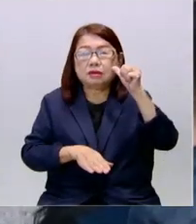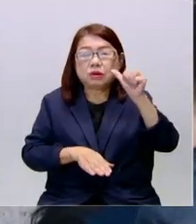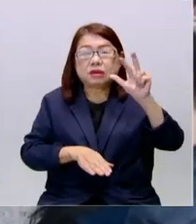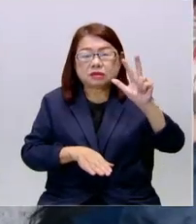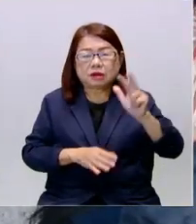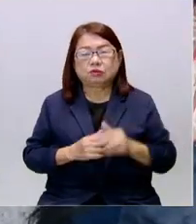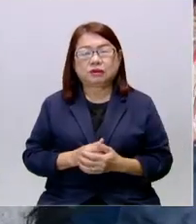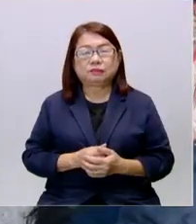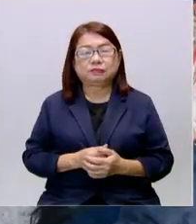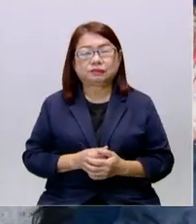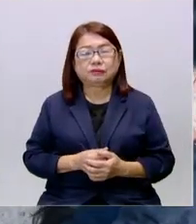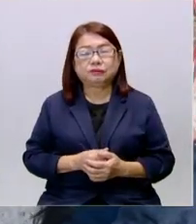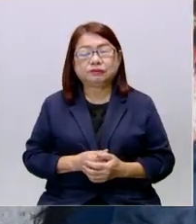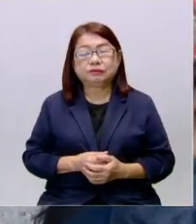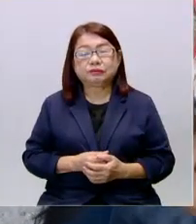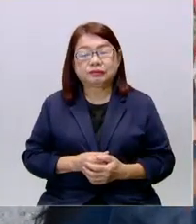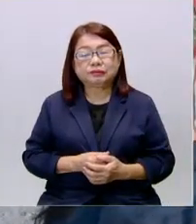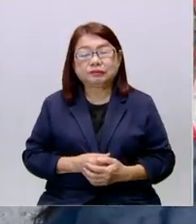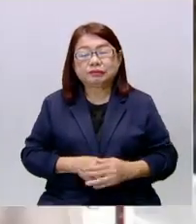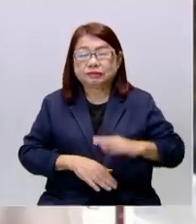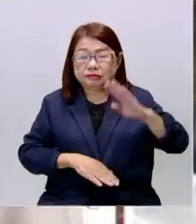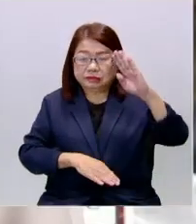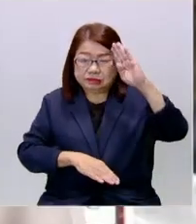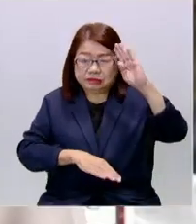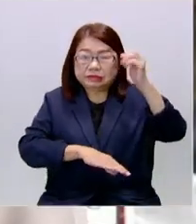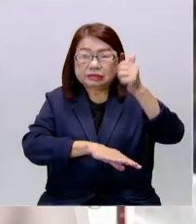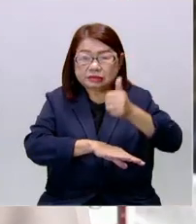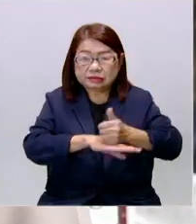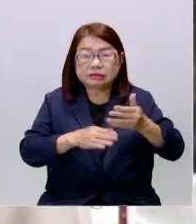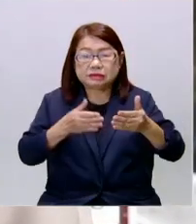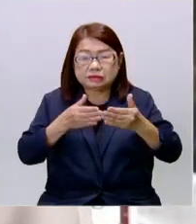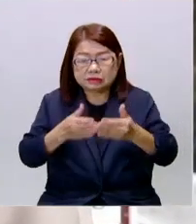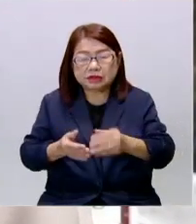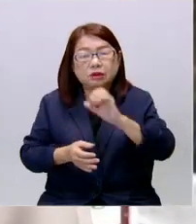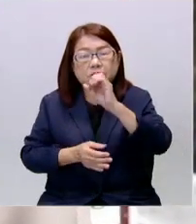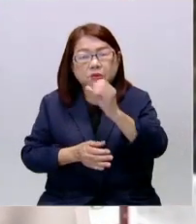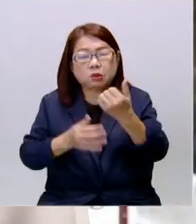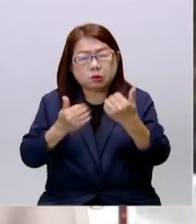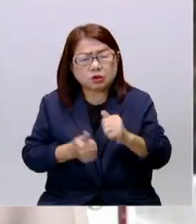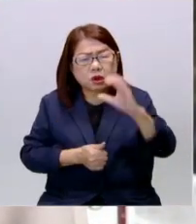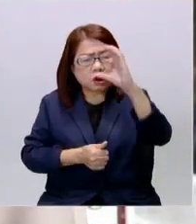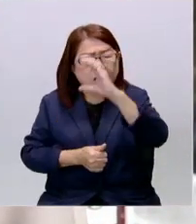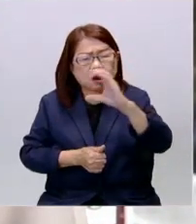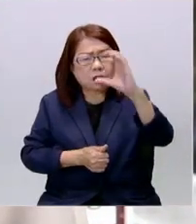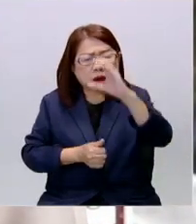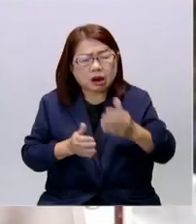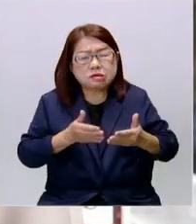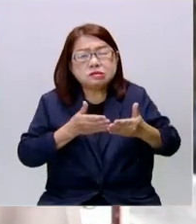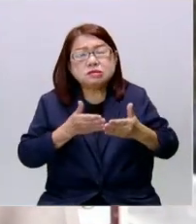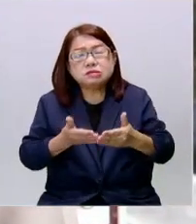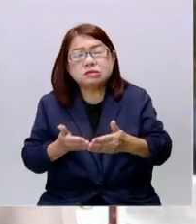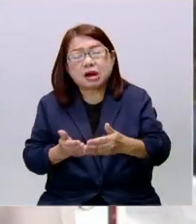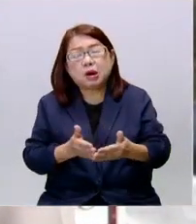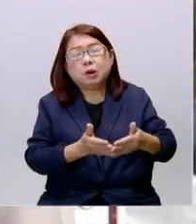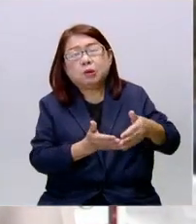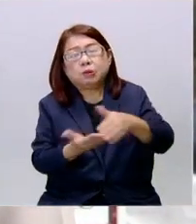พลเรือตีรังสรรค์บัวเผือกเสนาธิการกองทัพเรือภาคที่1ระบุถึงความคืบหน้าการค้นหาผู้สูญหายจากเรือหลวงสุโขทัยอับปางว่าเมื่อคืน